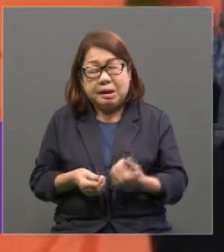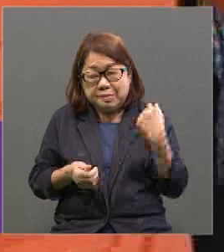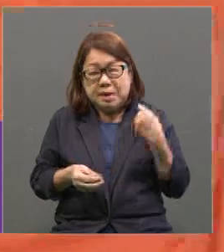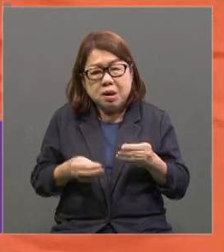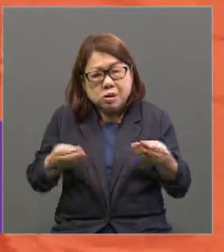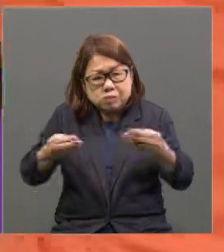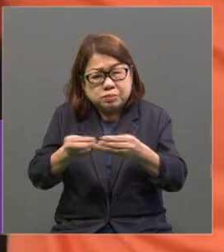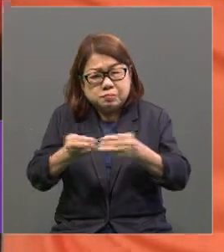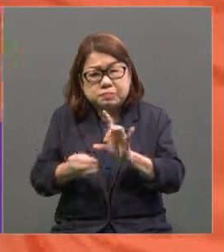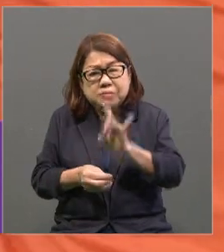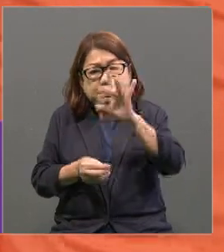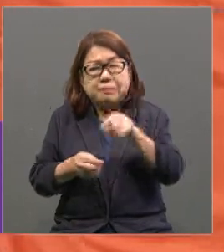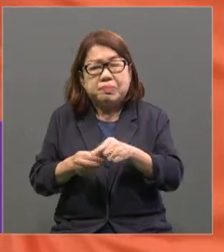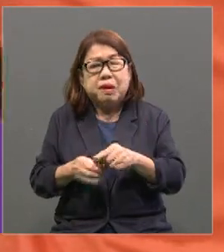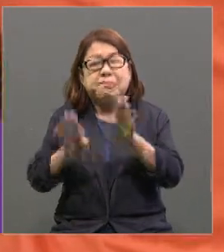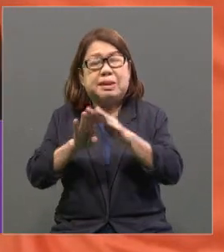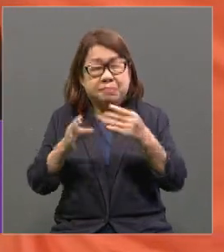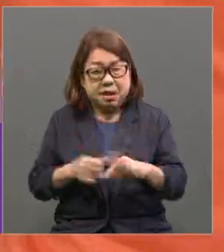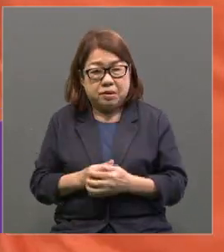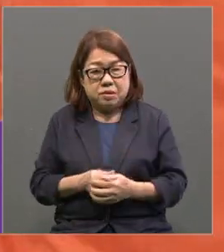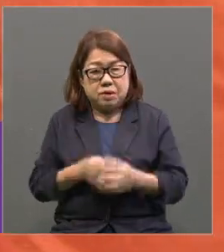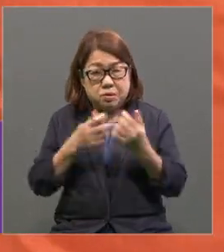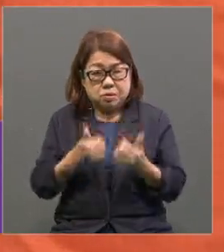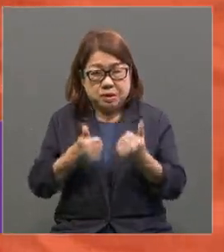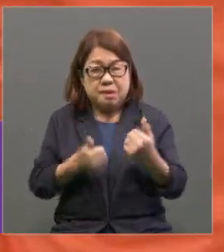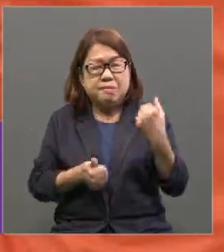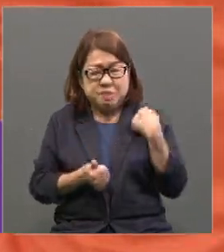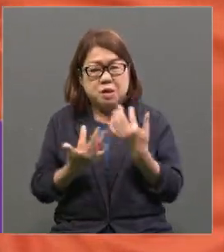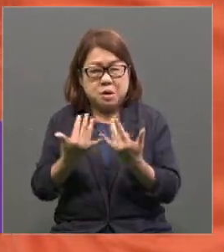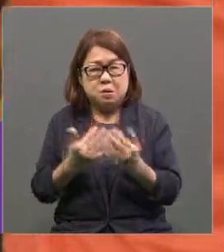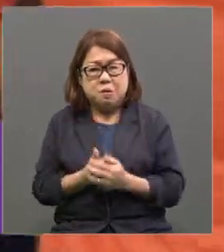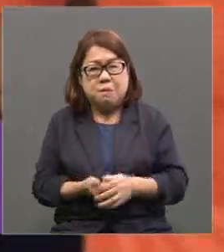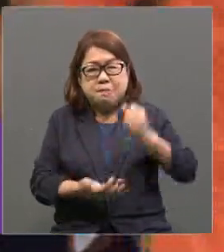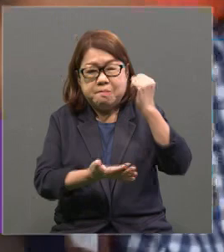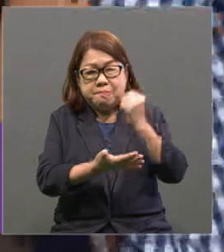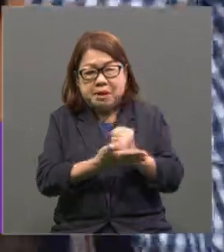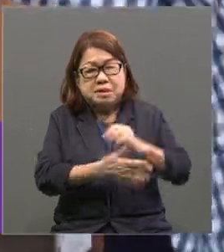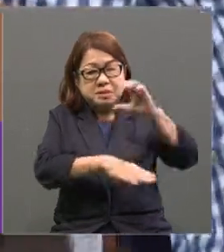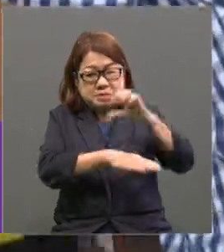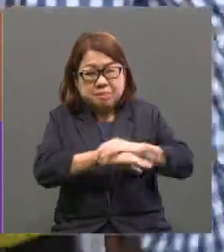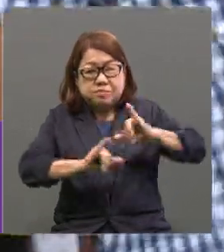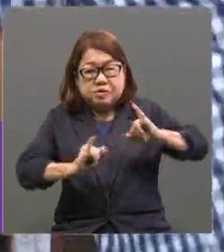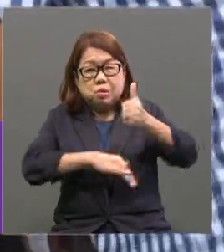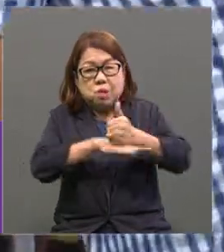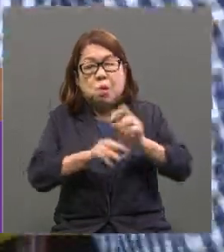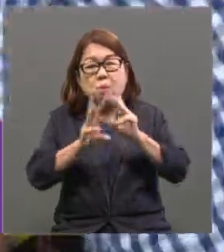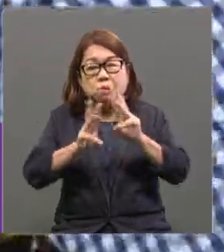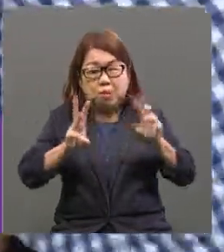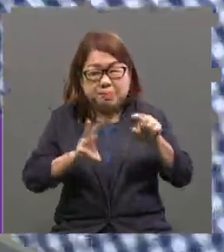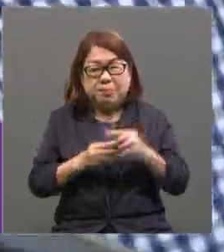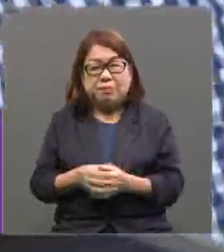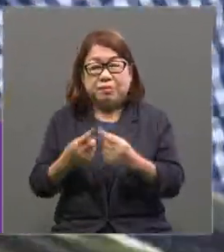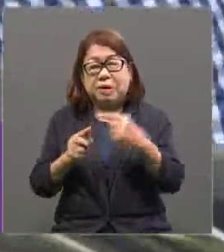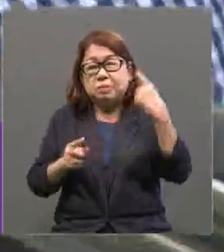แล้วเว็บนี้เนี่ยไม่มีความเคลื่อนไหวไปแล้วแล้วเร็วๆนี้คุณผู้ชมจะมีการออกหมายจับเจ้าของเว็บพนันนี้ด้วยนะครับส่วน